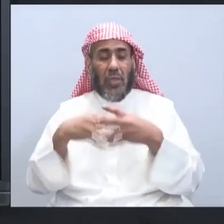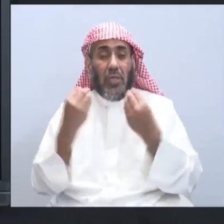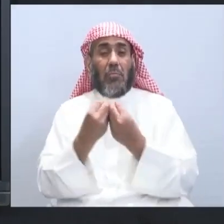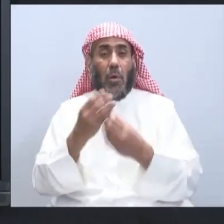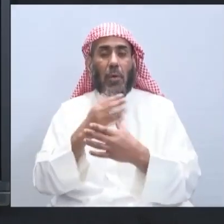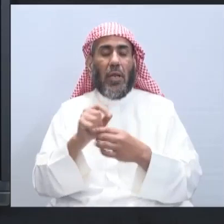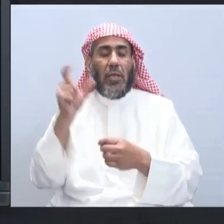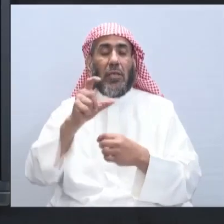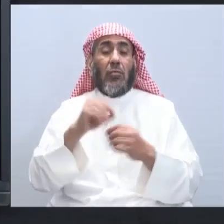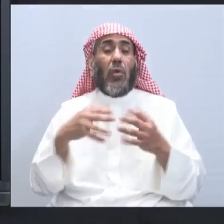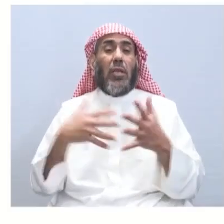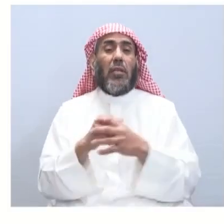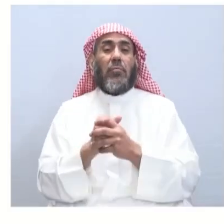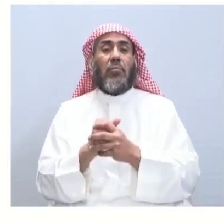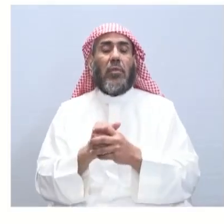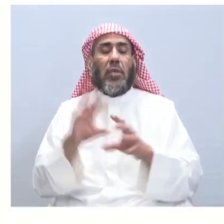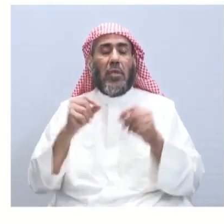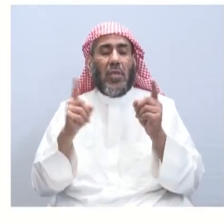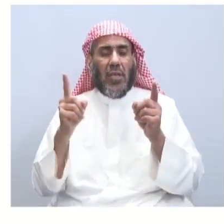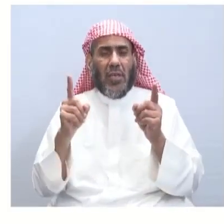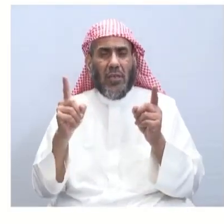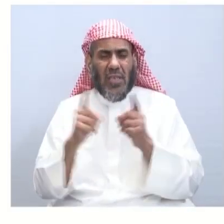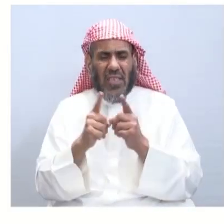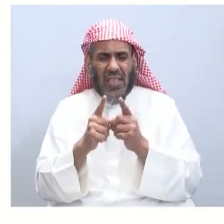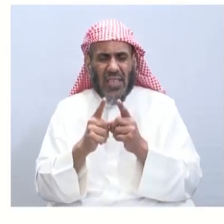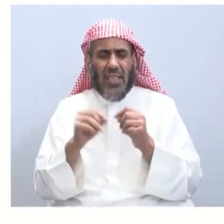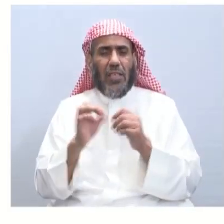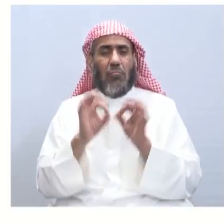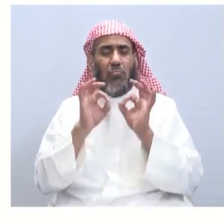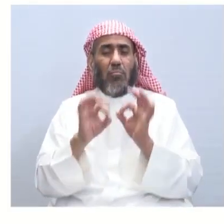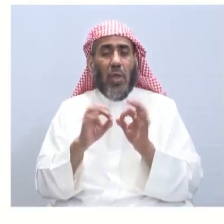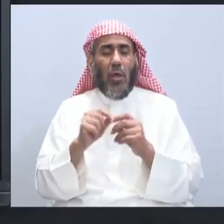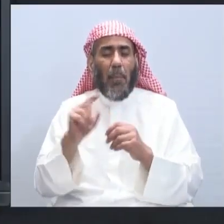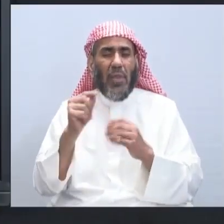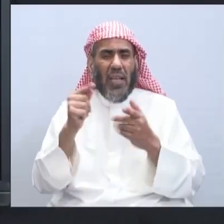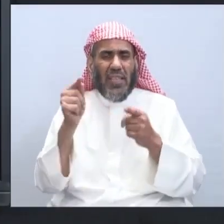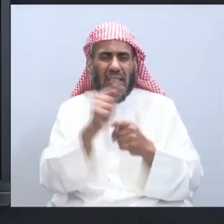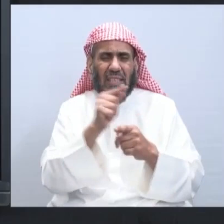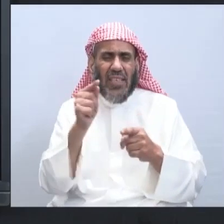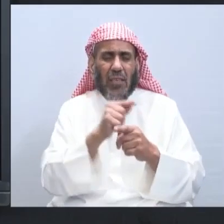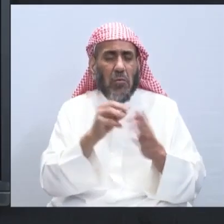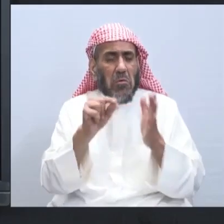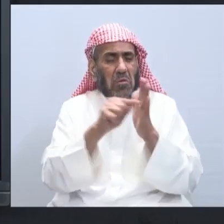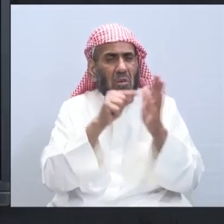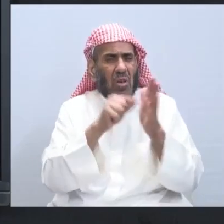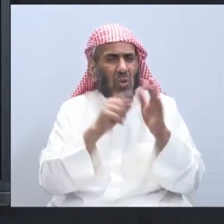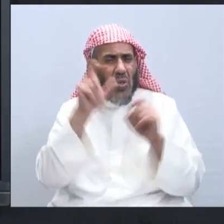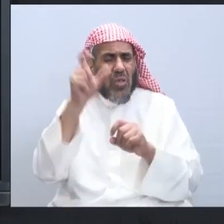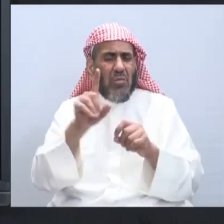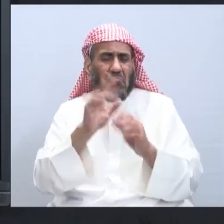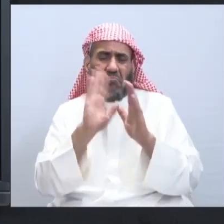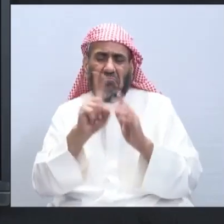بين هذه الشخصيات والاحداث القصه القصيره جدا هذه بضعه اسطر ما يركز فيها لا على